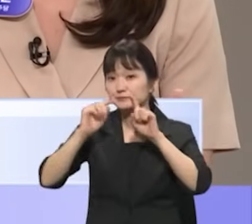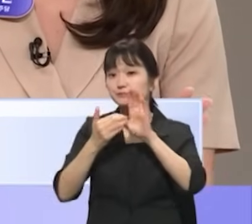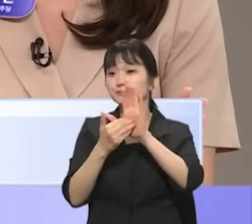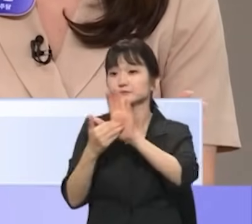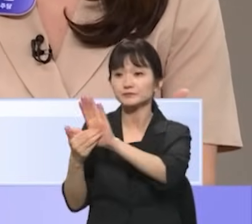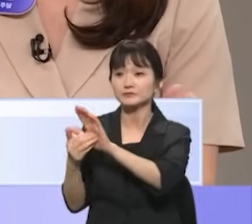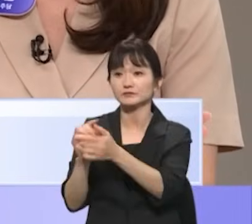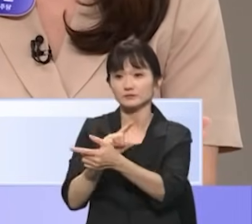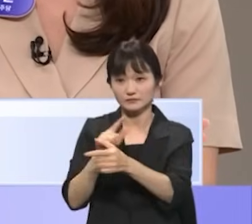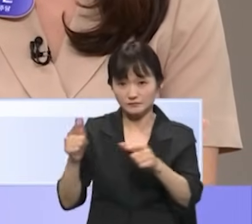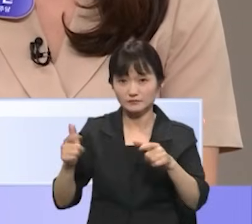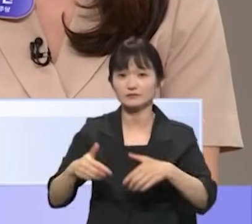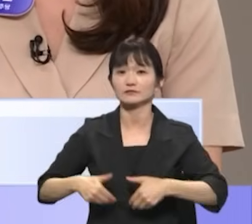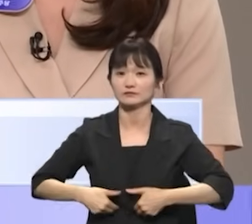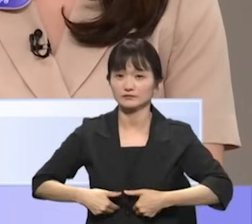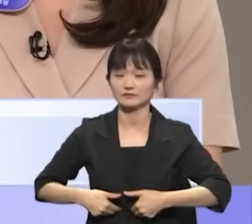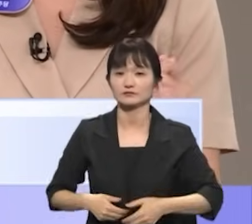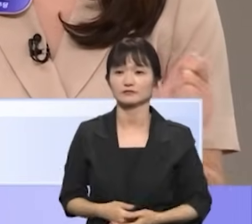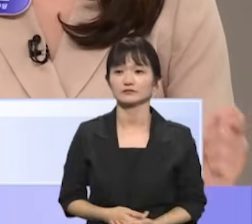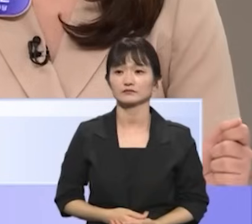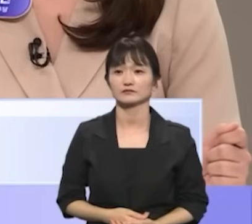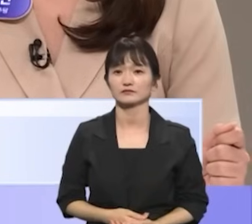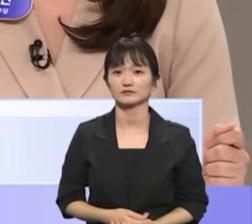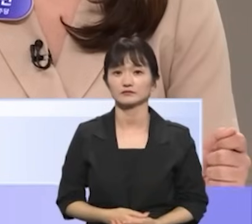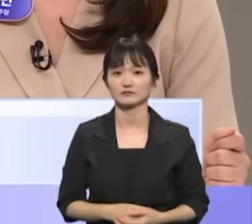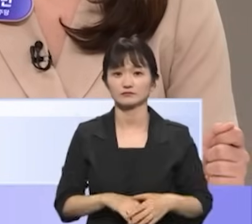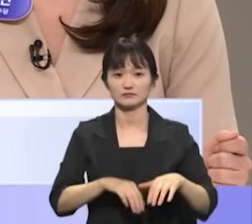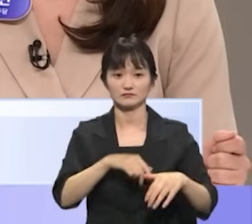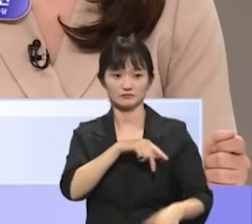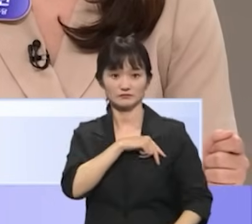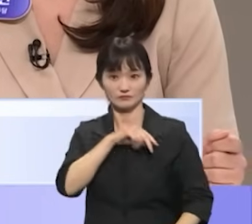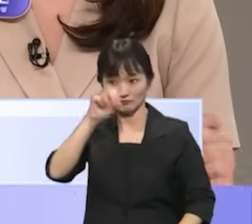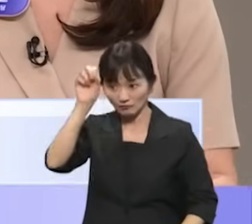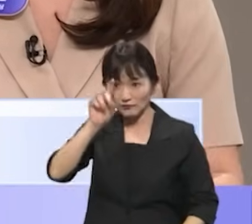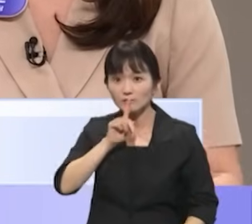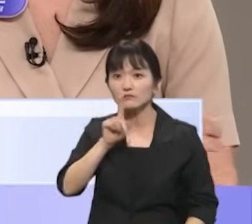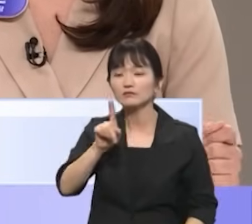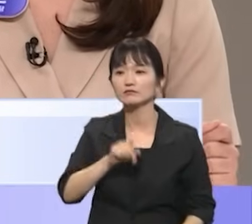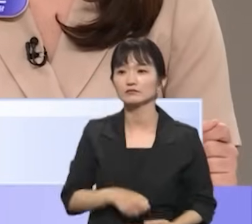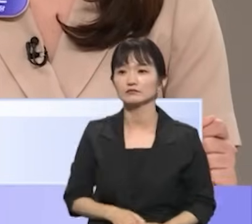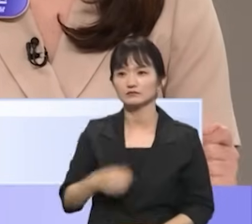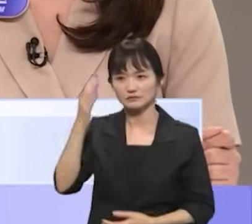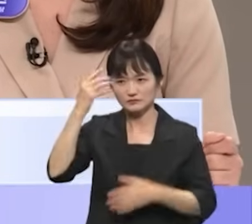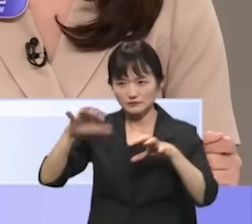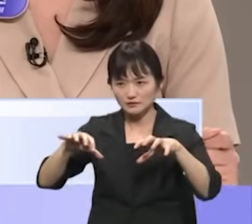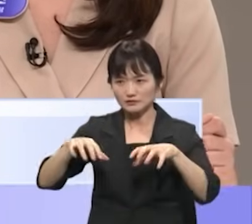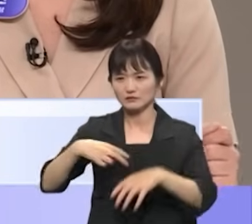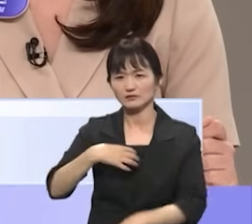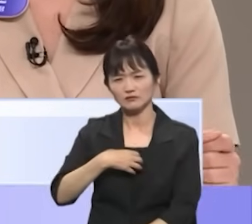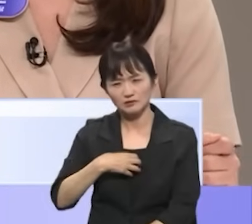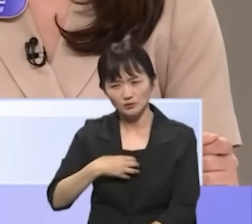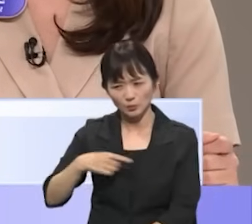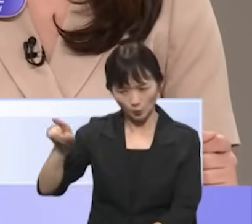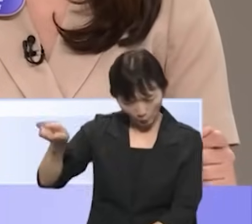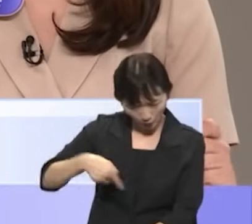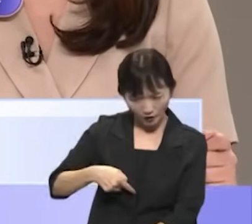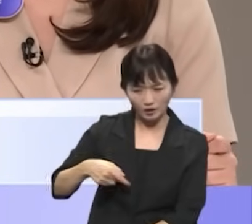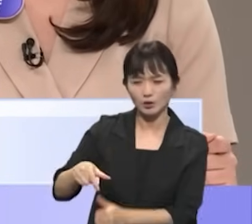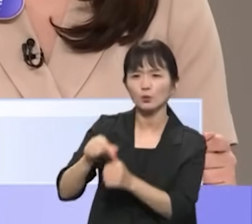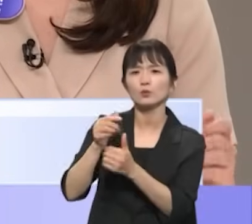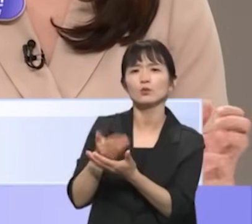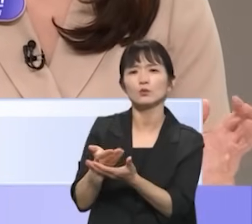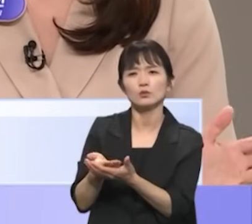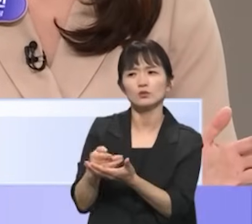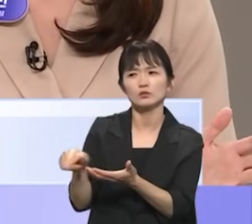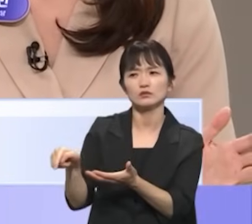이런 장치들이 다 필요한 거거든요. 근데 국회의원이 갑자기 나서서 우리나라가 지금 위기에 처했으니 와서 구해달라라고 하는